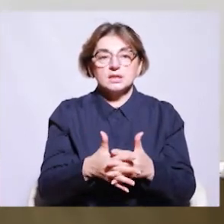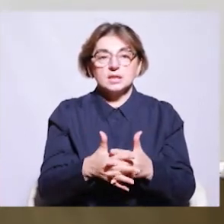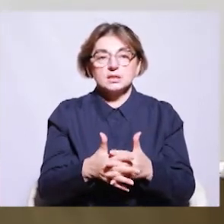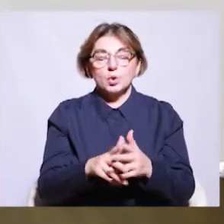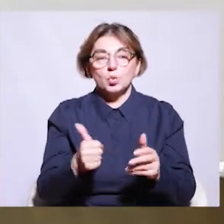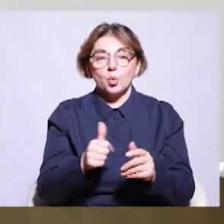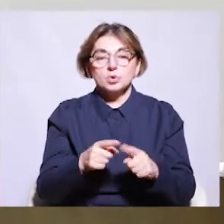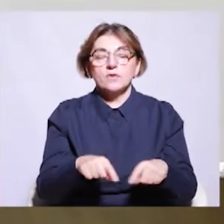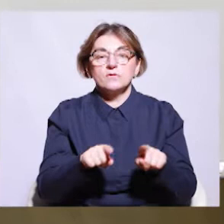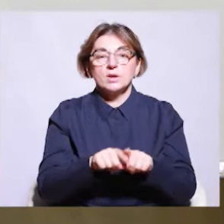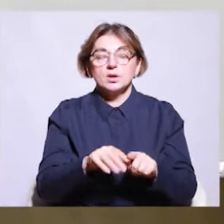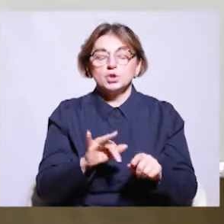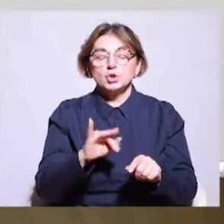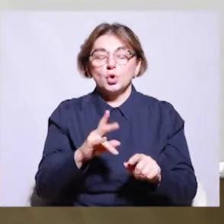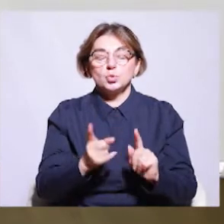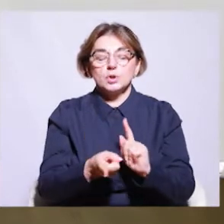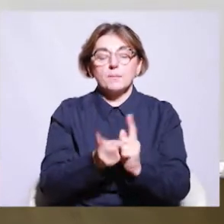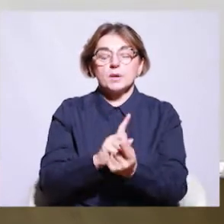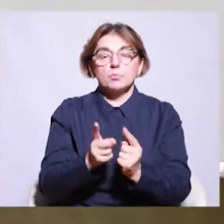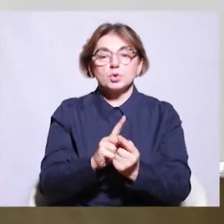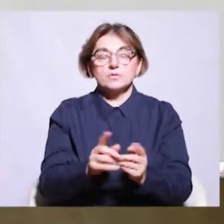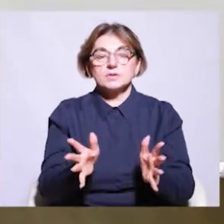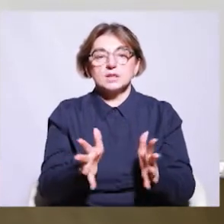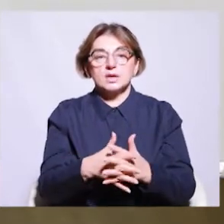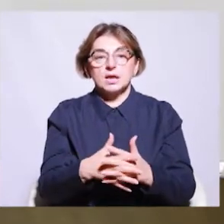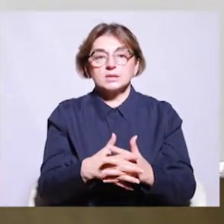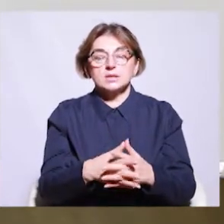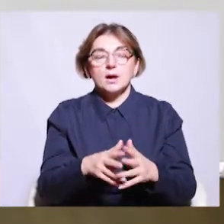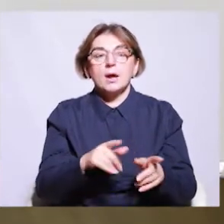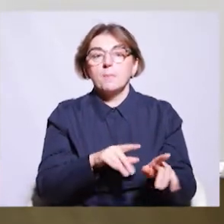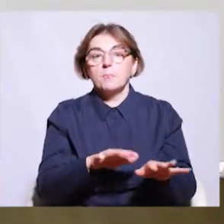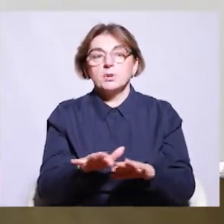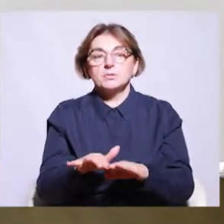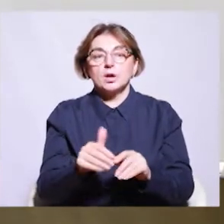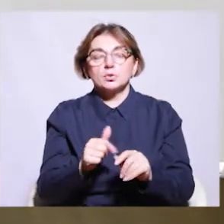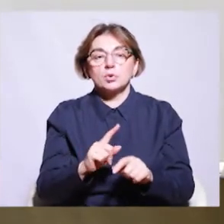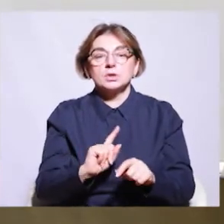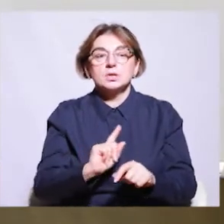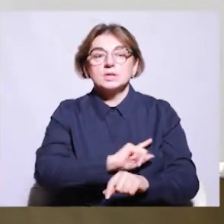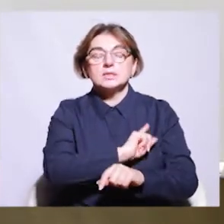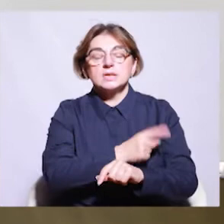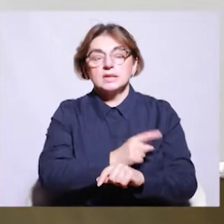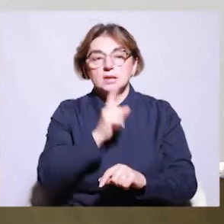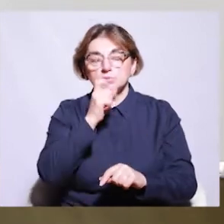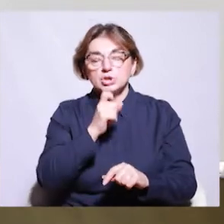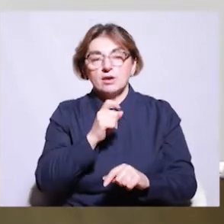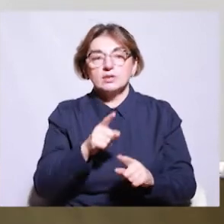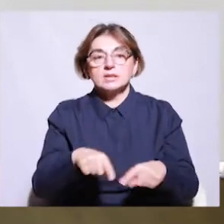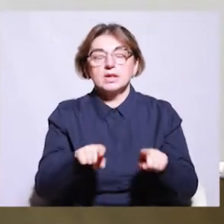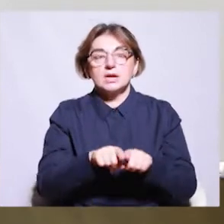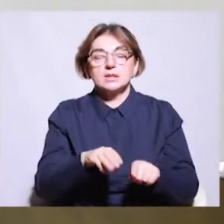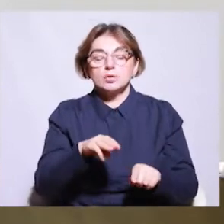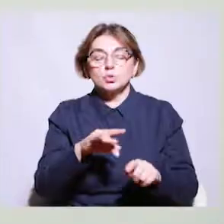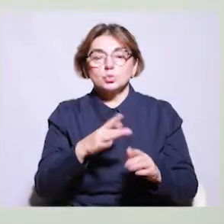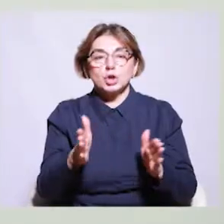განვიხილოთ როგორც იონური მიმოცვლის რეაქცია, მიმდინარეობს ძლიერ მჟავასა და ტუტეს შორის და ამ